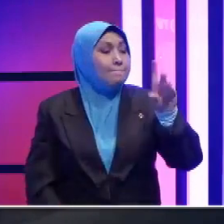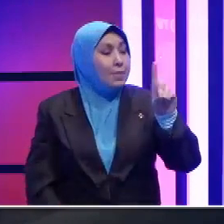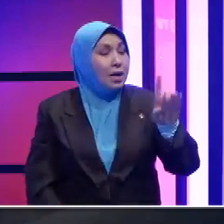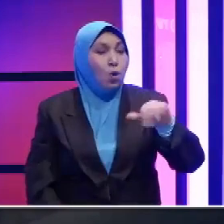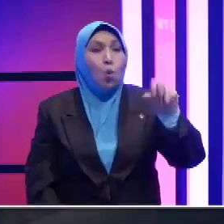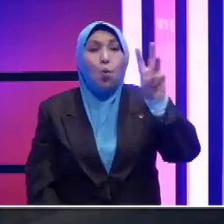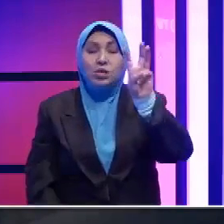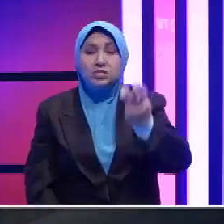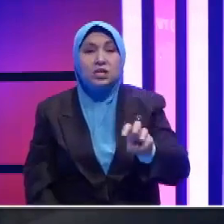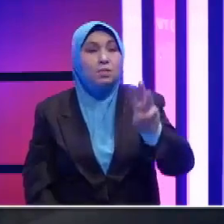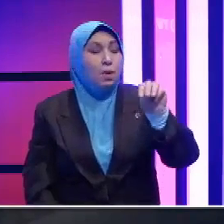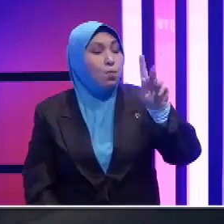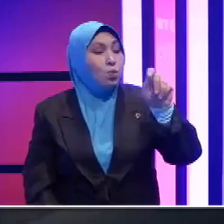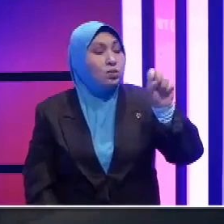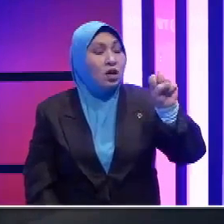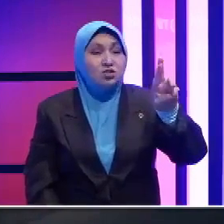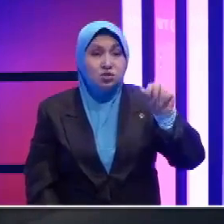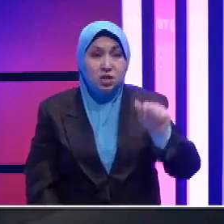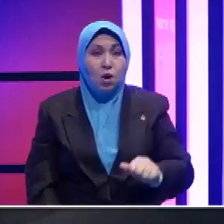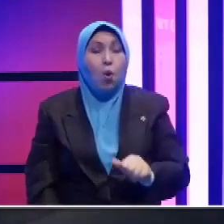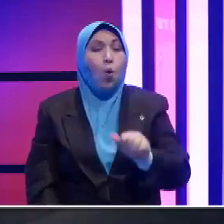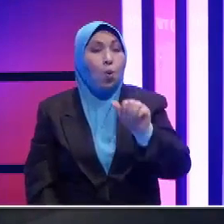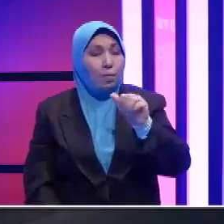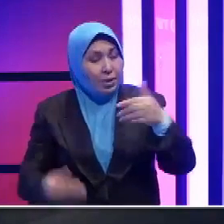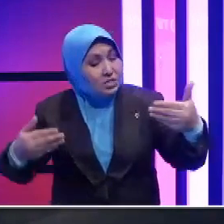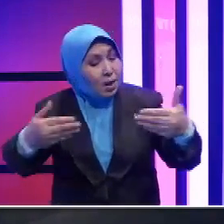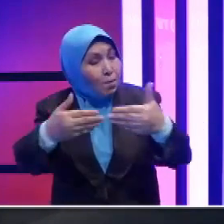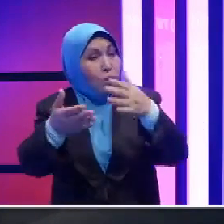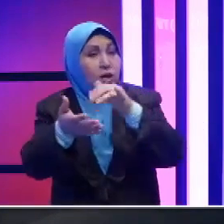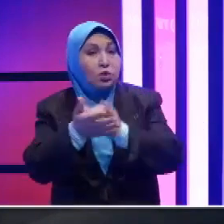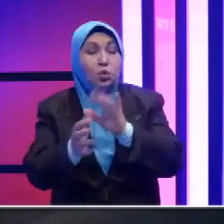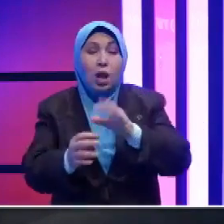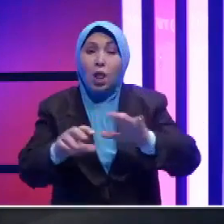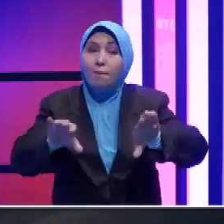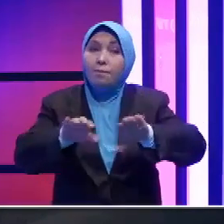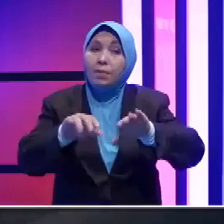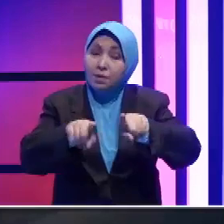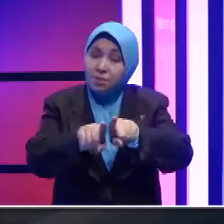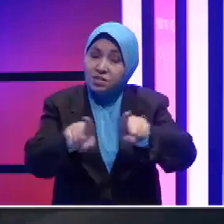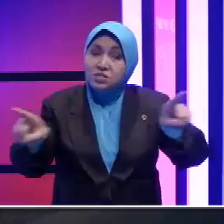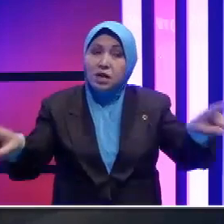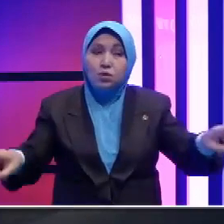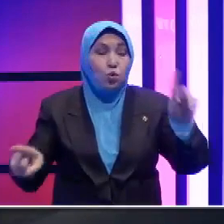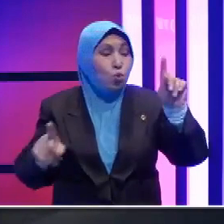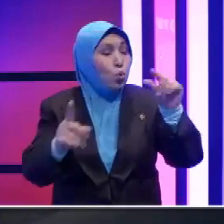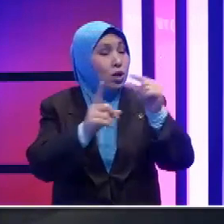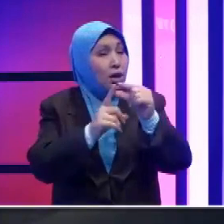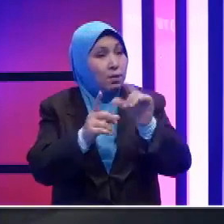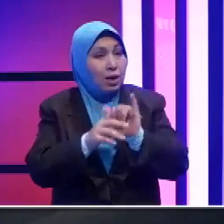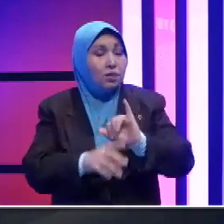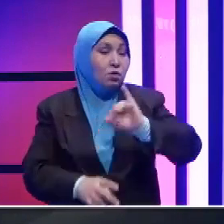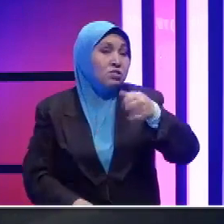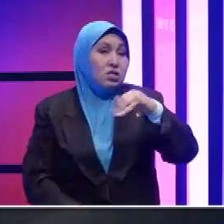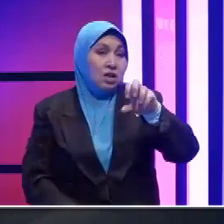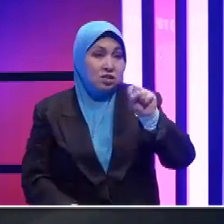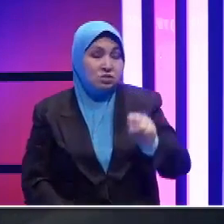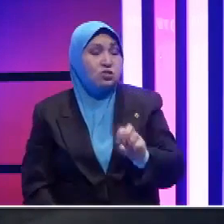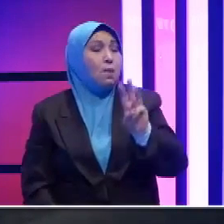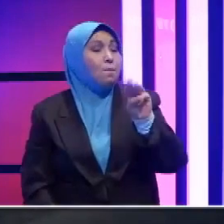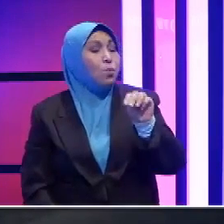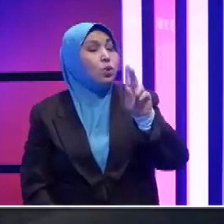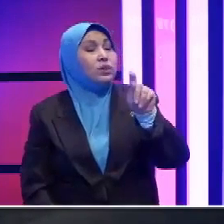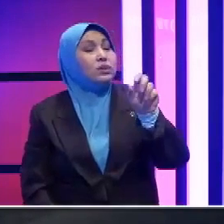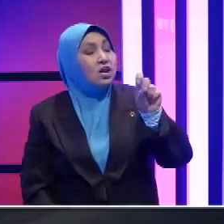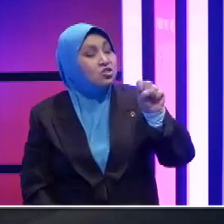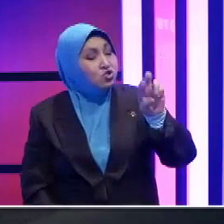prosesnya kalau bersambung tuh wajib muttasil betul kalau dia berpisah Reza da2 k50y Jaiz munfasil